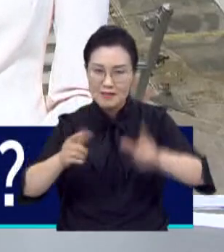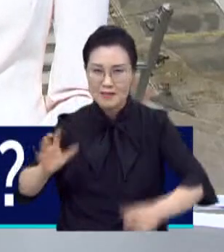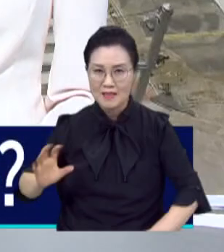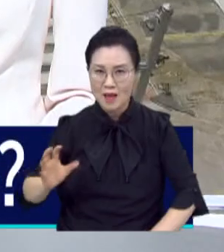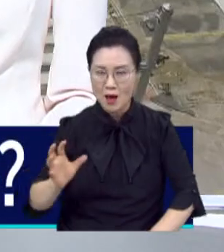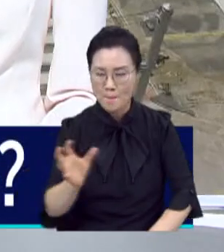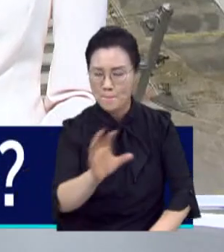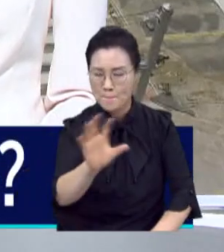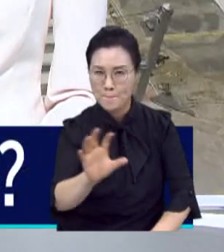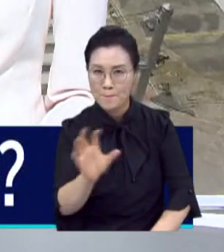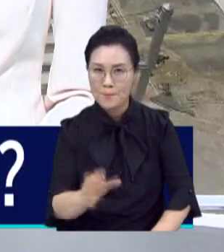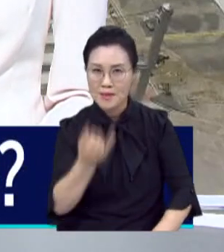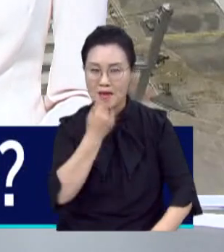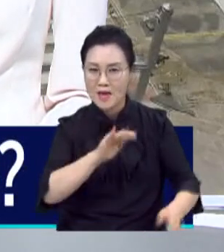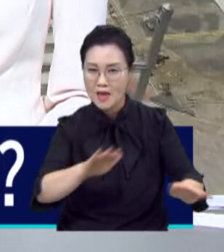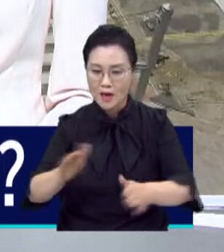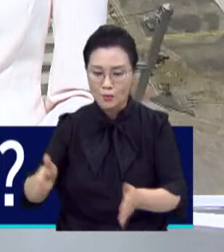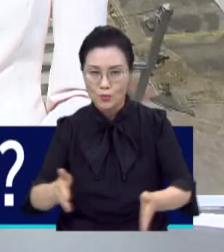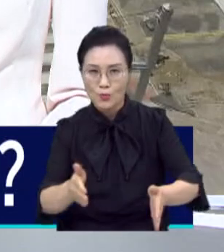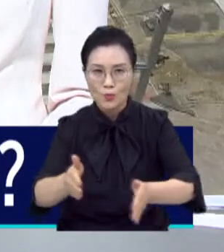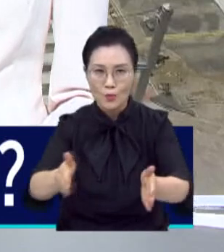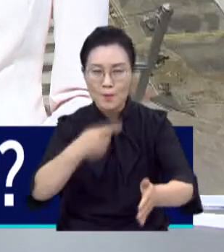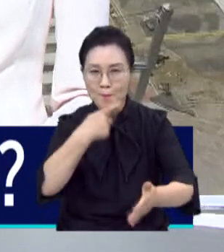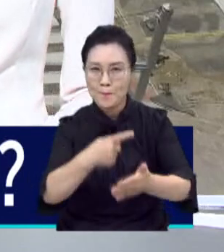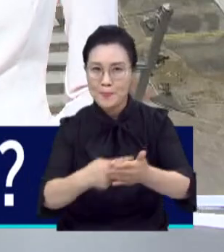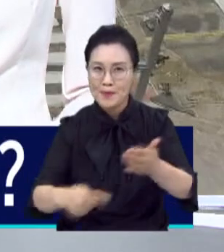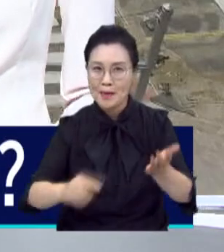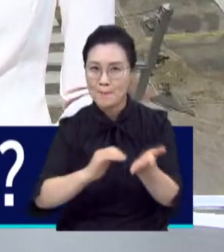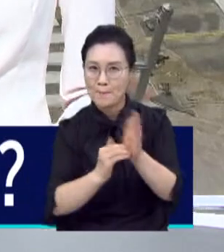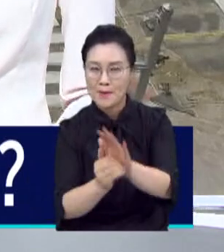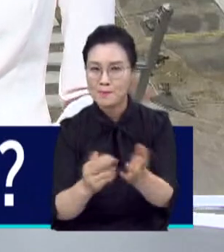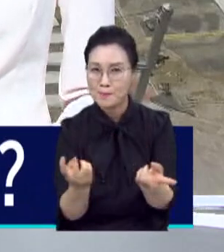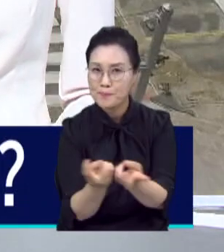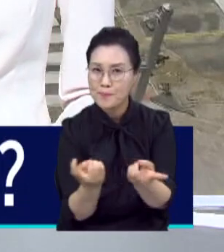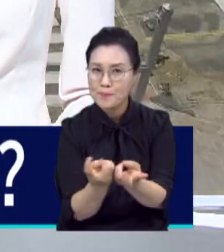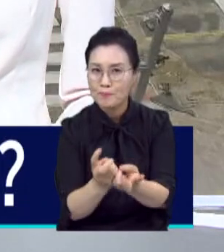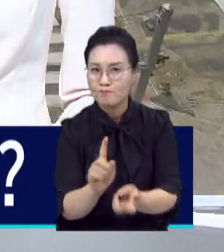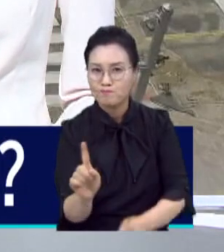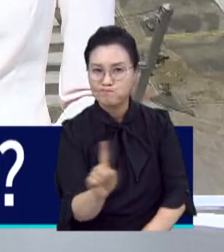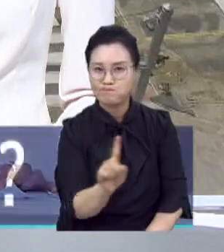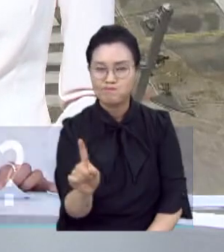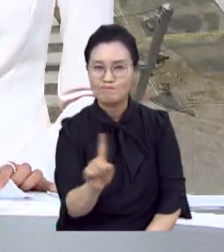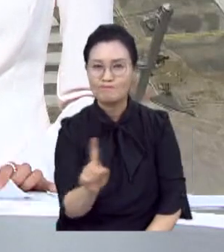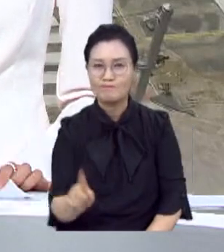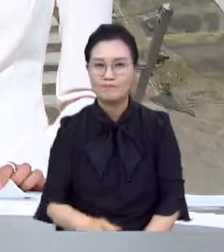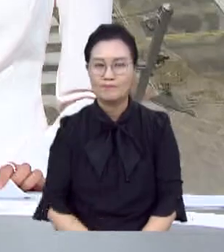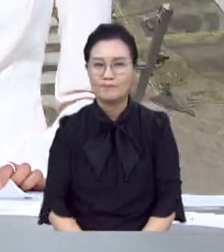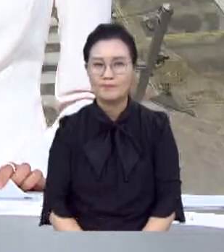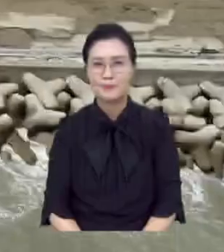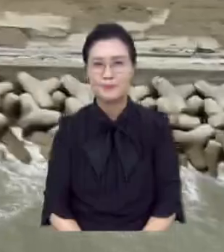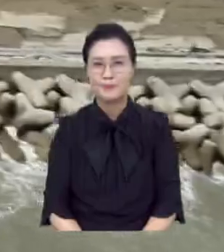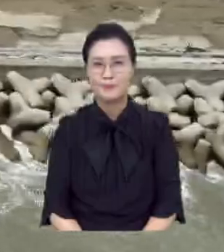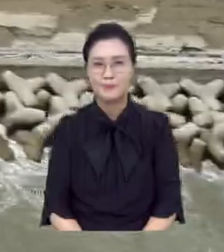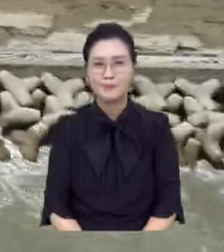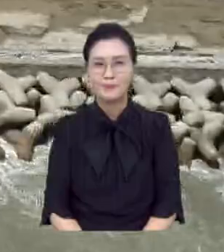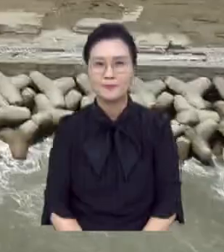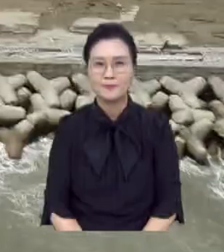태풍에 반복되는 해안도로 피해를 막을 방법은 없는 걸까요? 강소라 기자가 보도합니다.